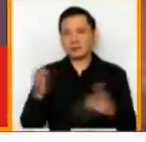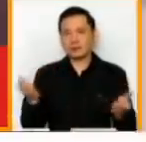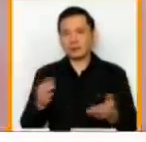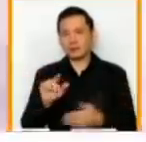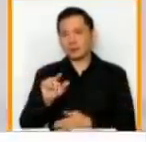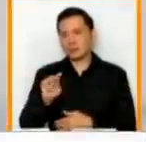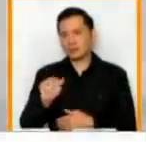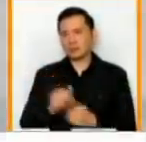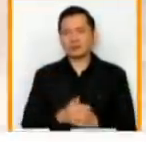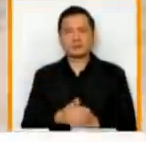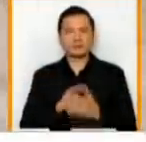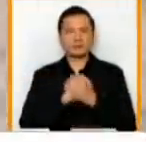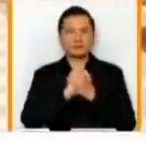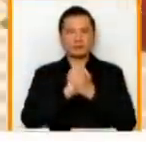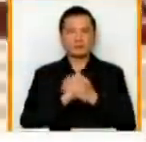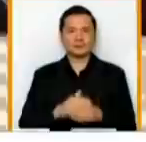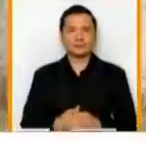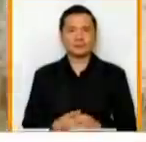Congrats!